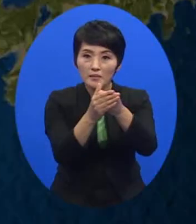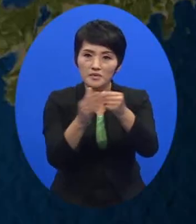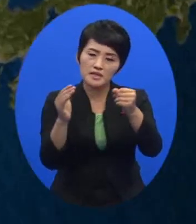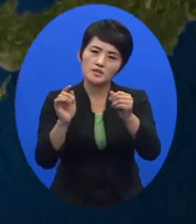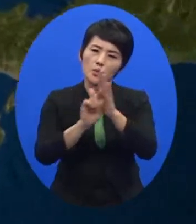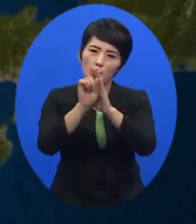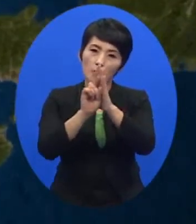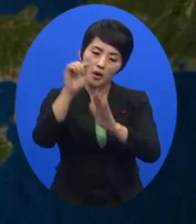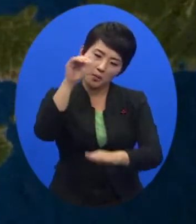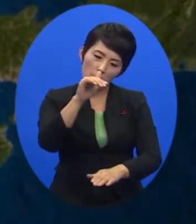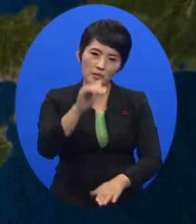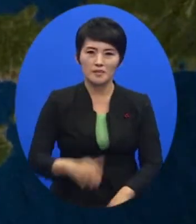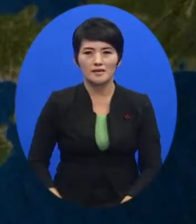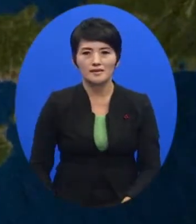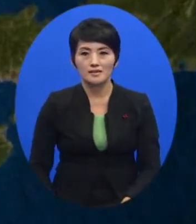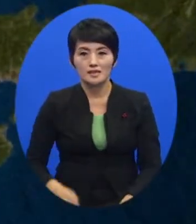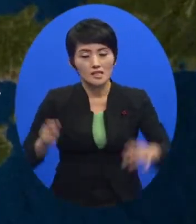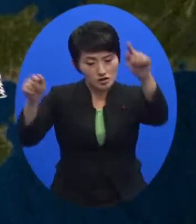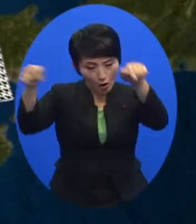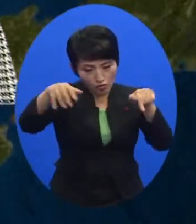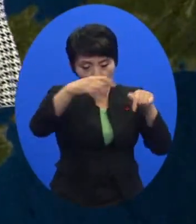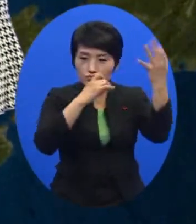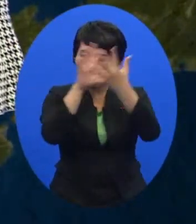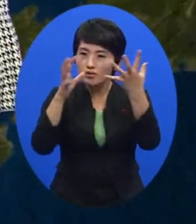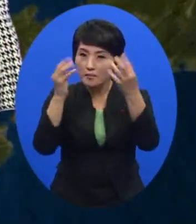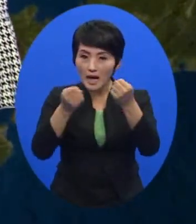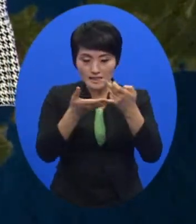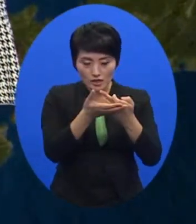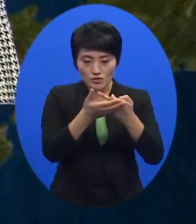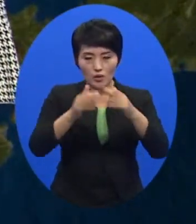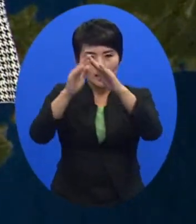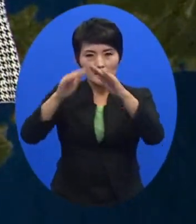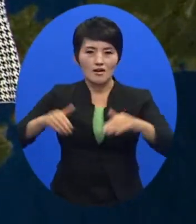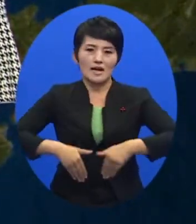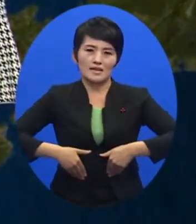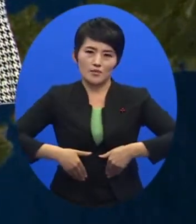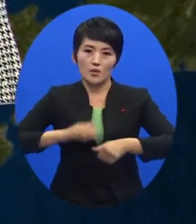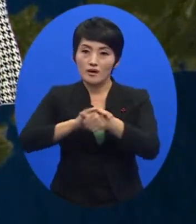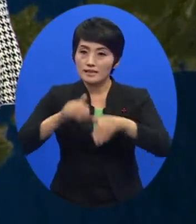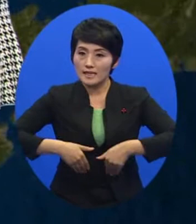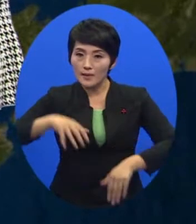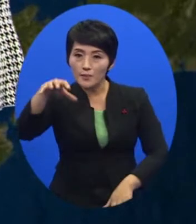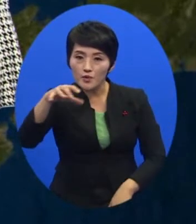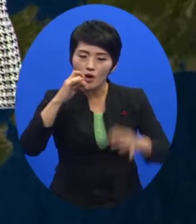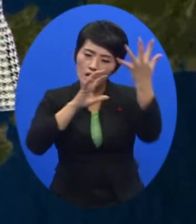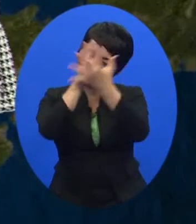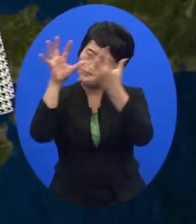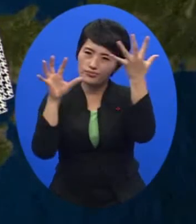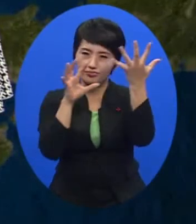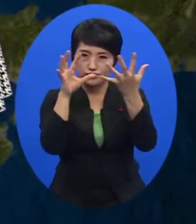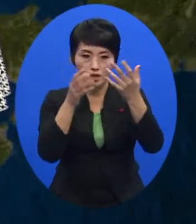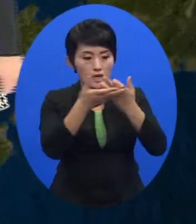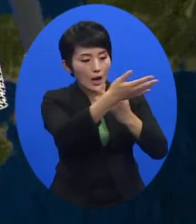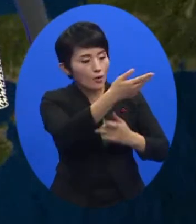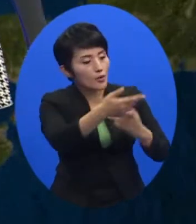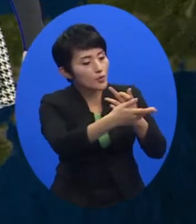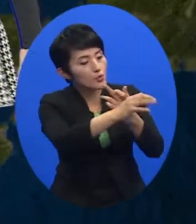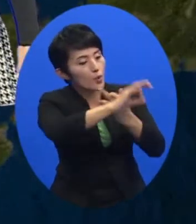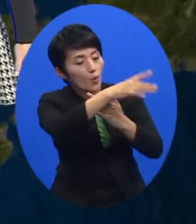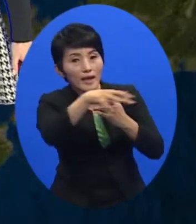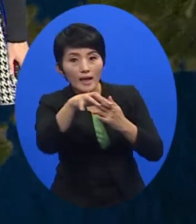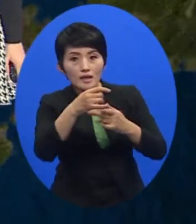받겠습니다. 전국 구름 많겠지만 제주도와 전라남도, 경상남도는 흐리겠고요. 강원 동해안에는